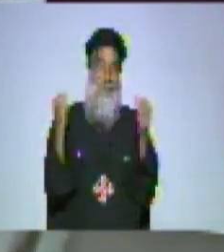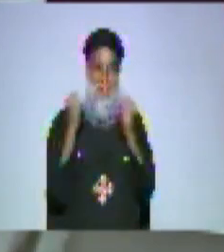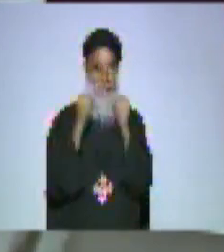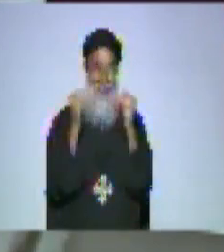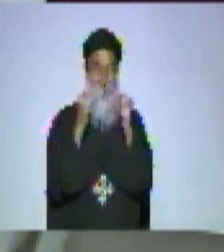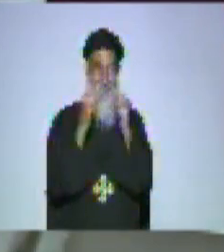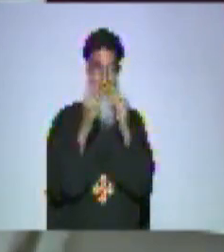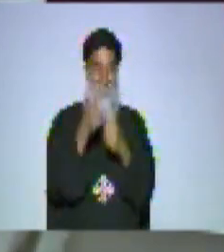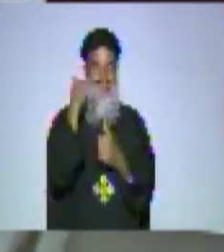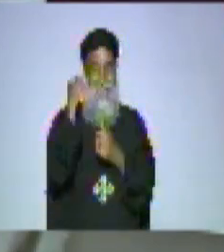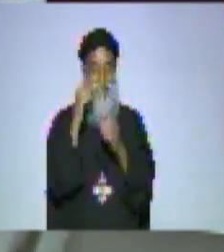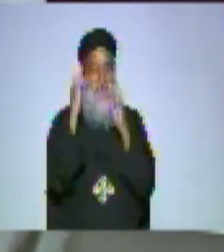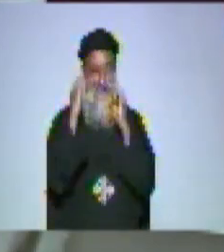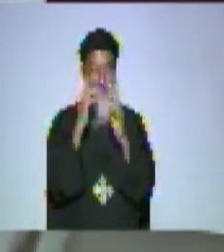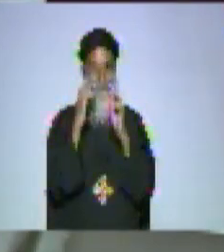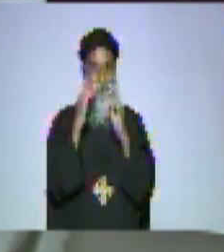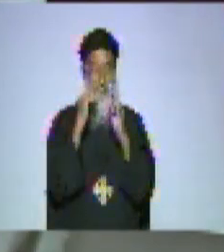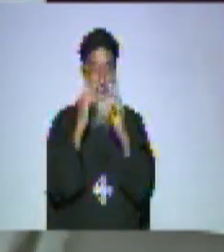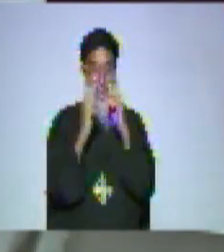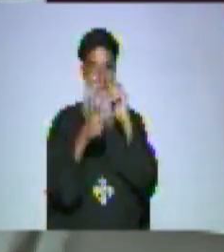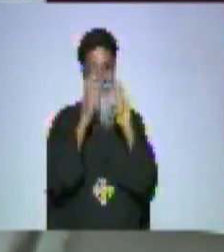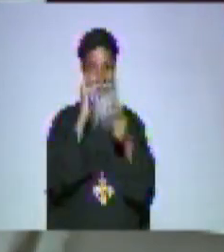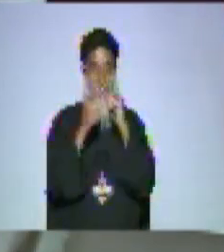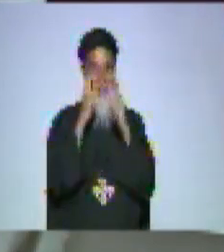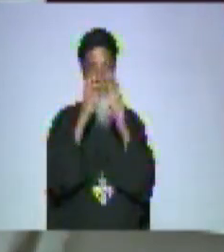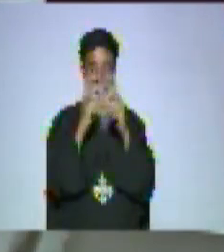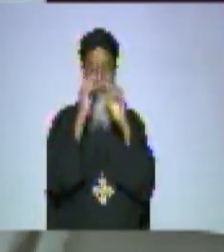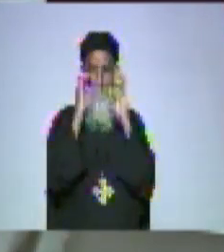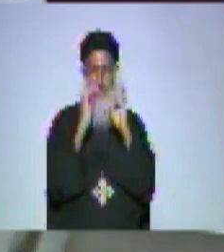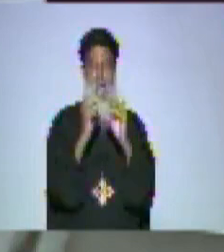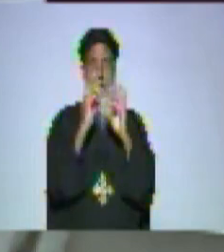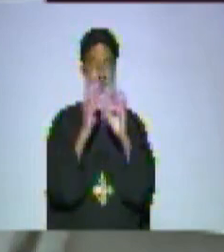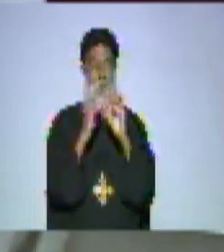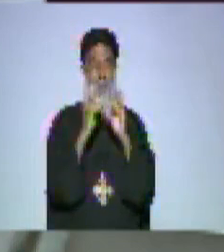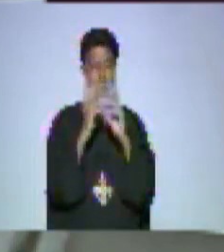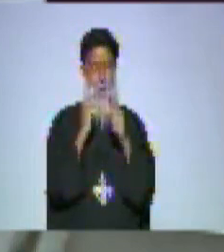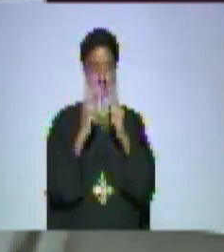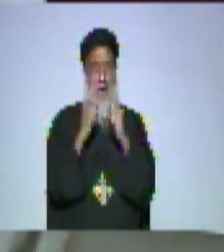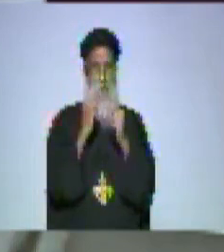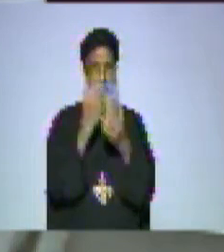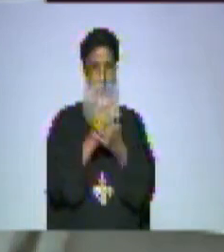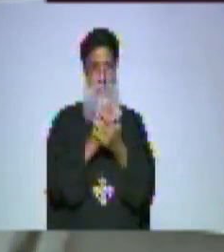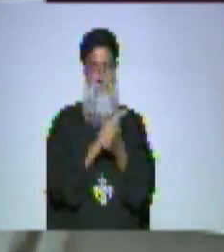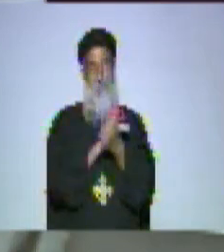والتلج في امريكا في الشتاء بيبقى في تلج